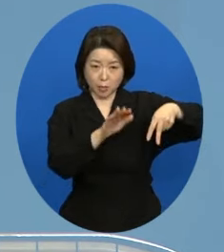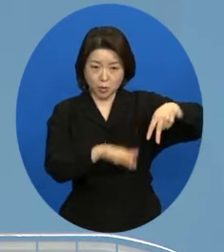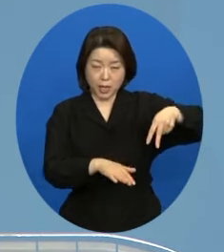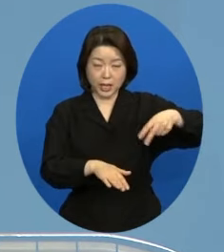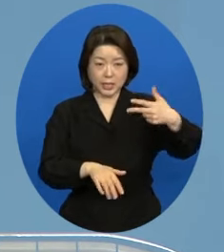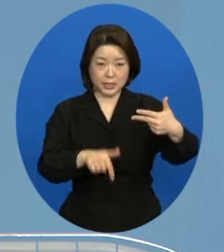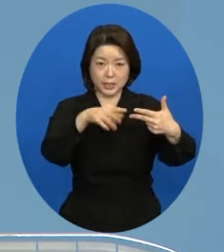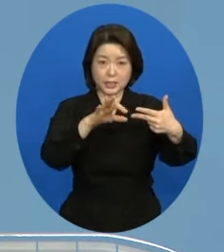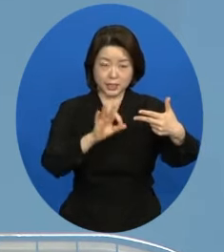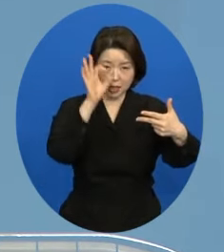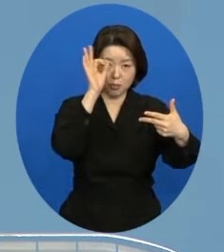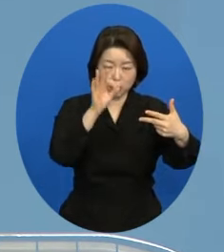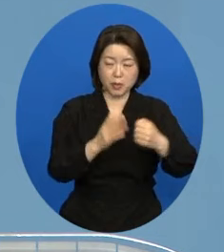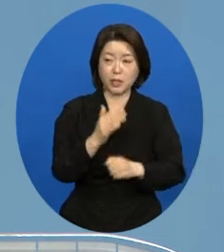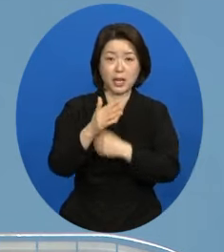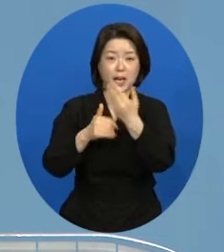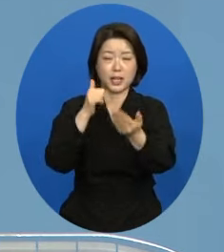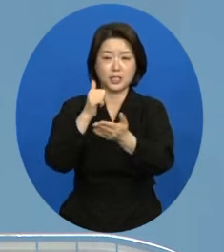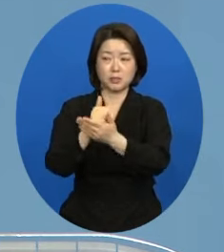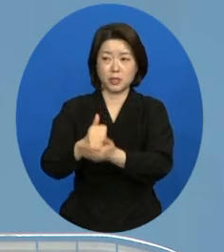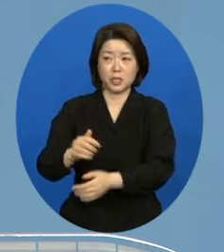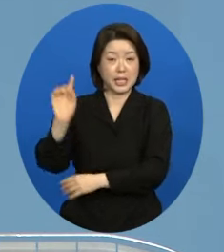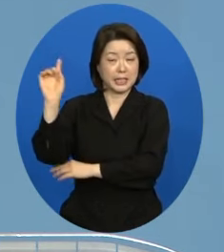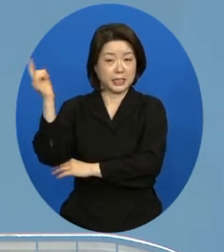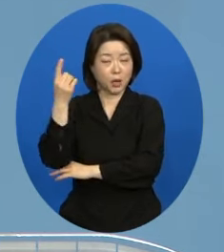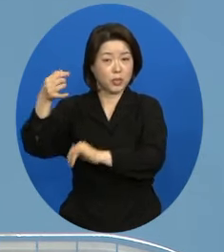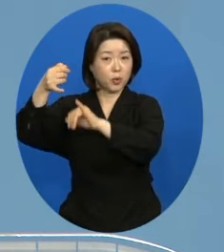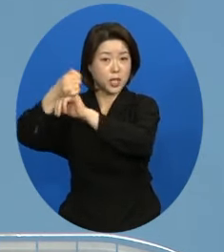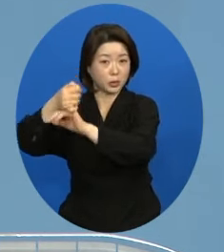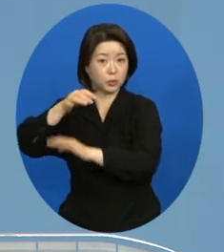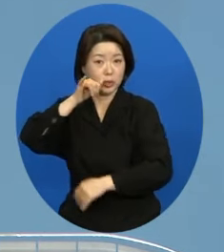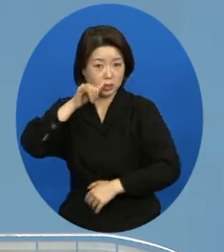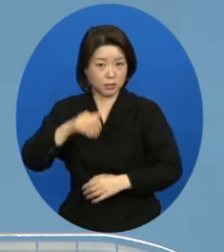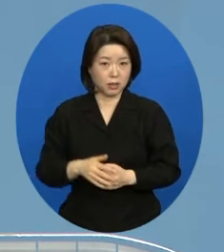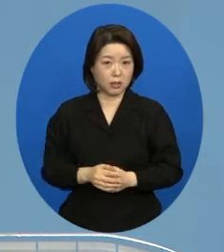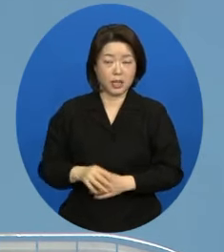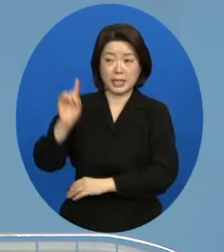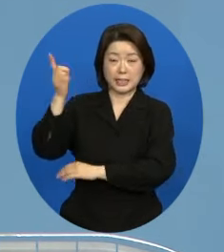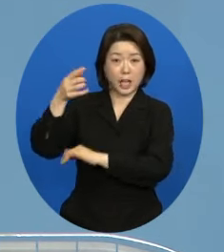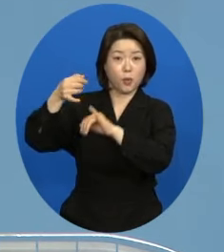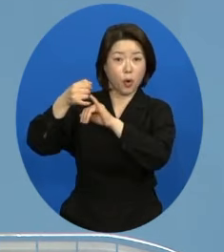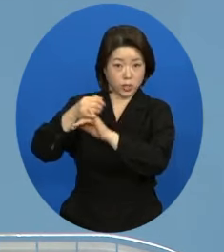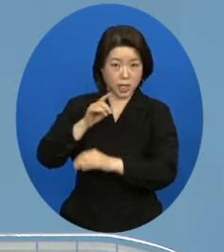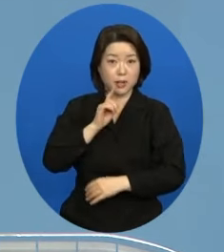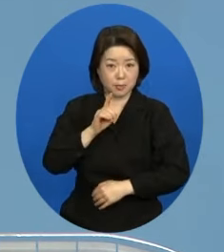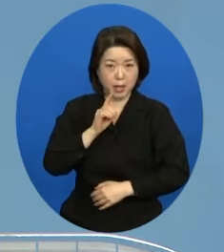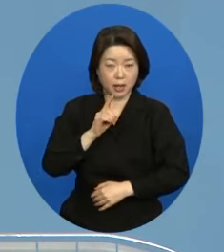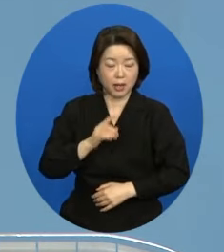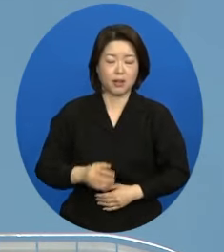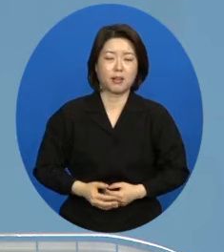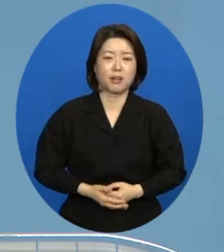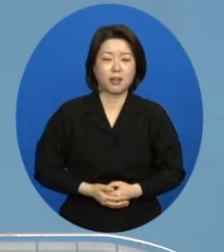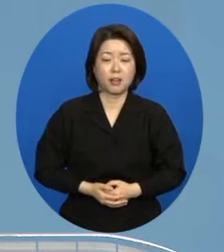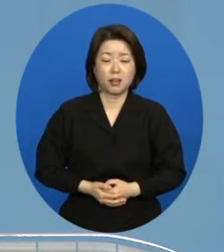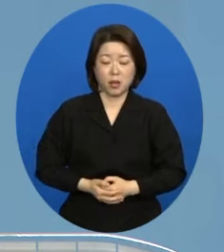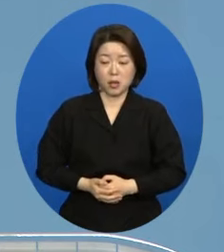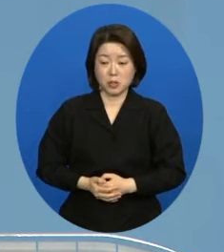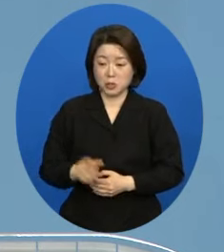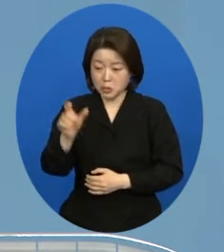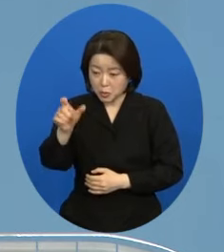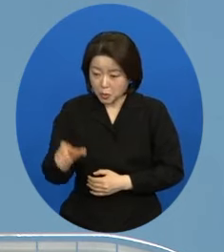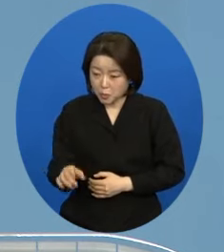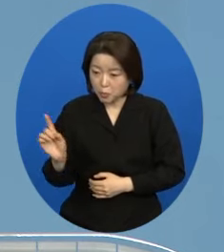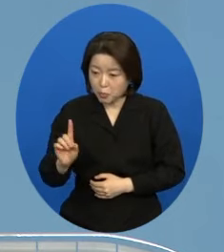하나님이 다윗과 약속하신 것이 있어요 다윗 언약이라고 부릅니다 거기에 이렇게